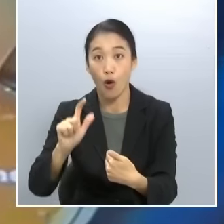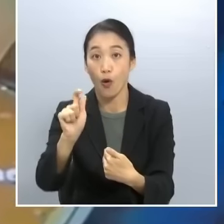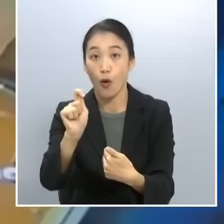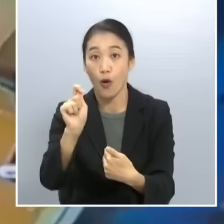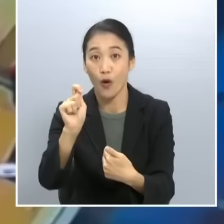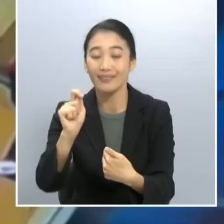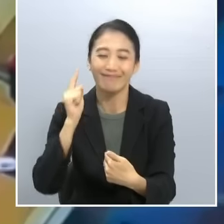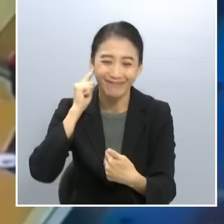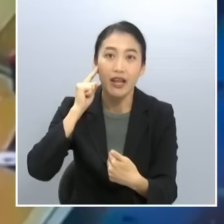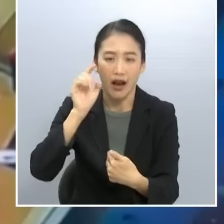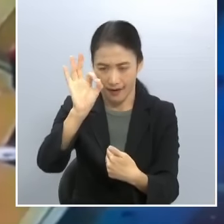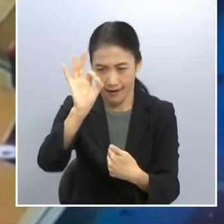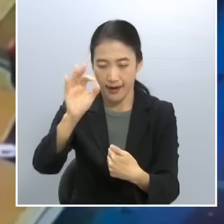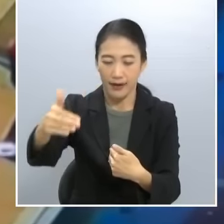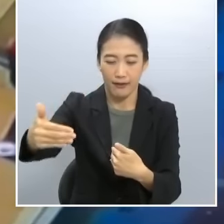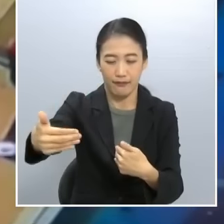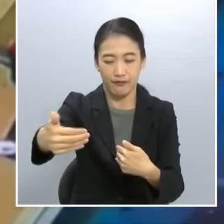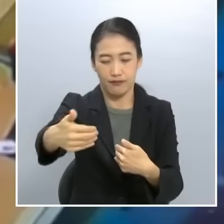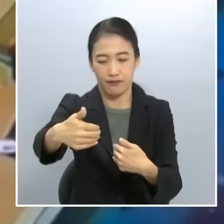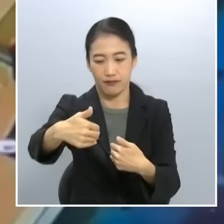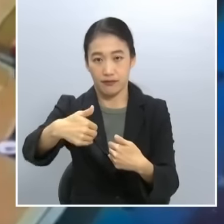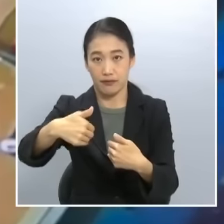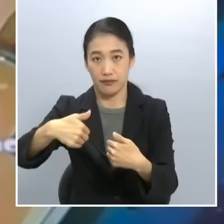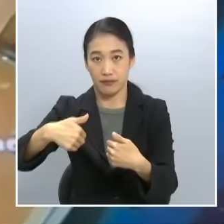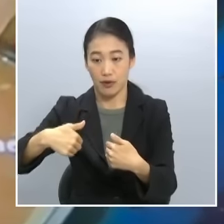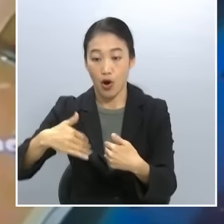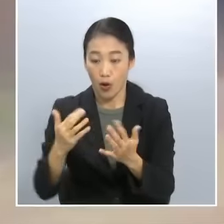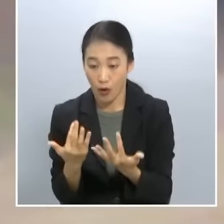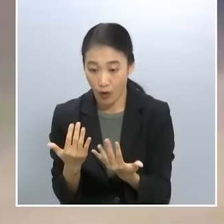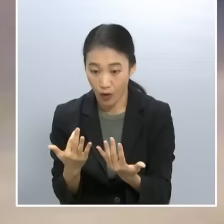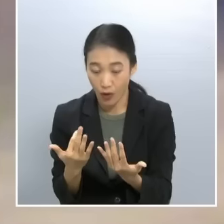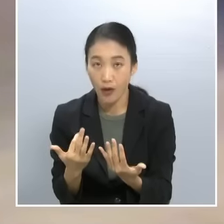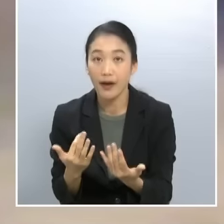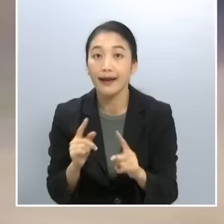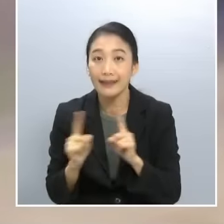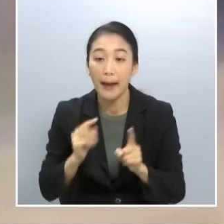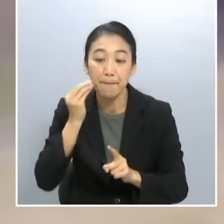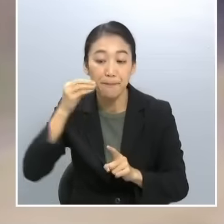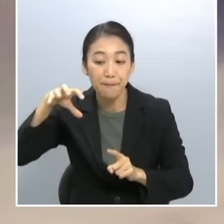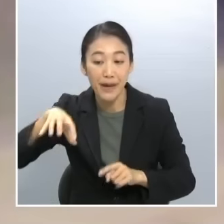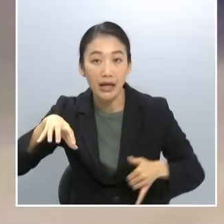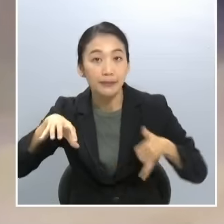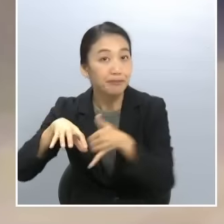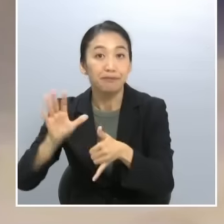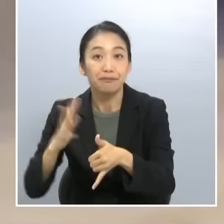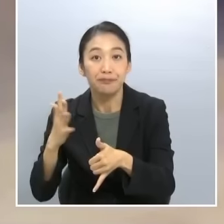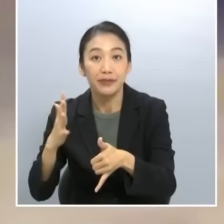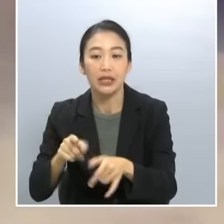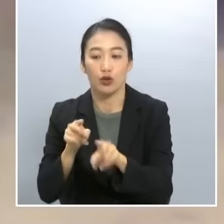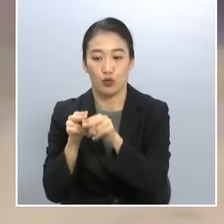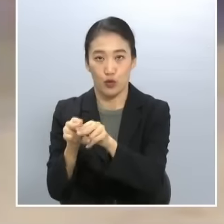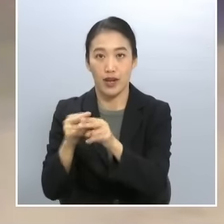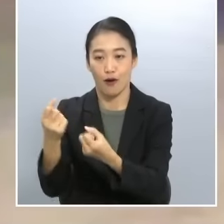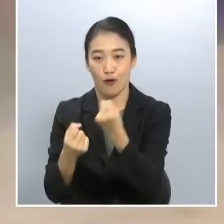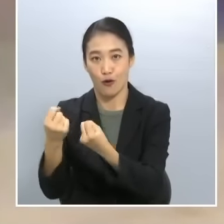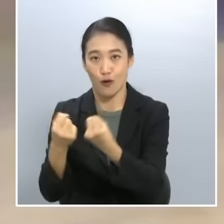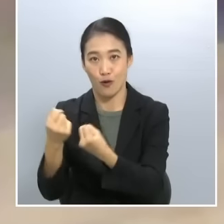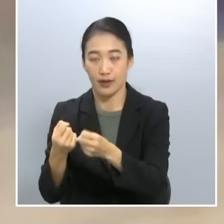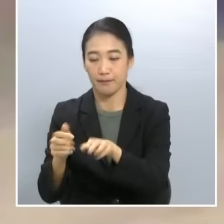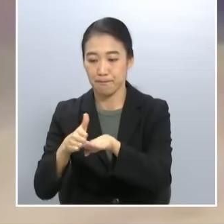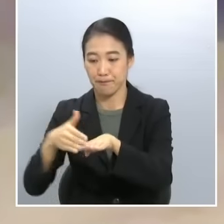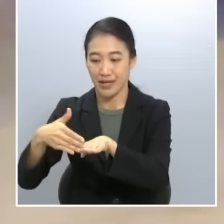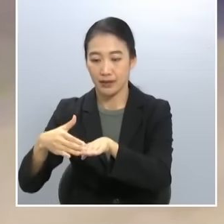ซึ่งวันนั้นโอ๊ตเองเนี่ยก็ได้เปิดประตูออกมานะฮะแต่ว่าไม่ได้ให้ตนเนี่ยเข้าไปในบ้านซึ่งปกติแล้วเวลาตนมายืมของที่บ้านโอ๊ตโอ๊ต